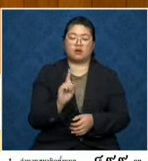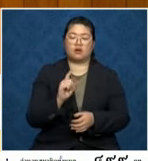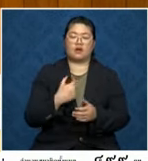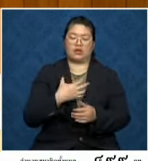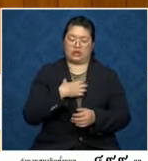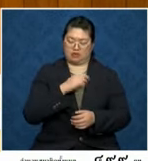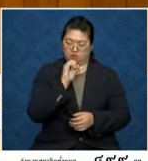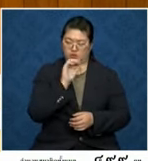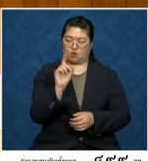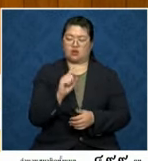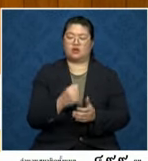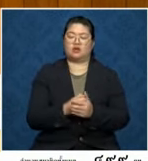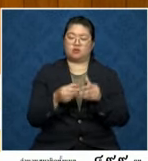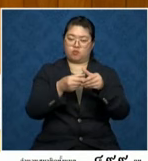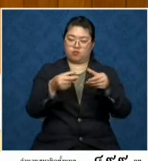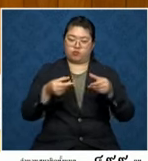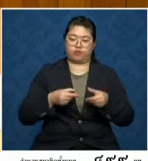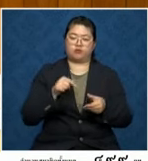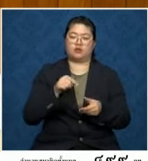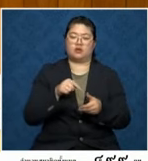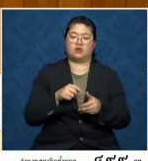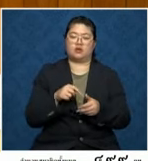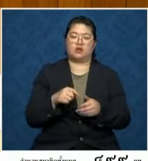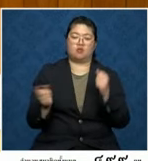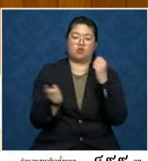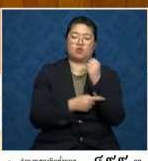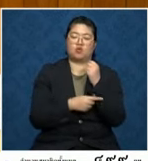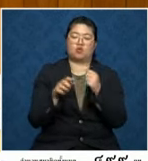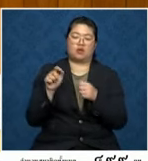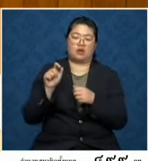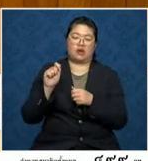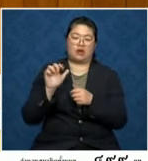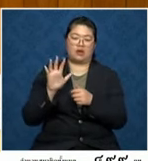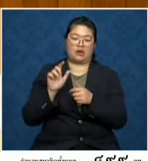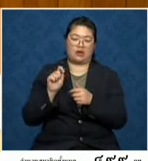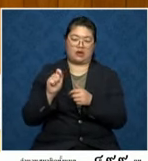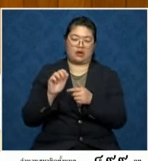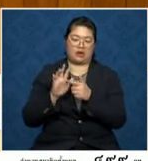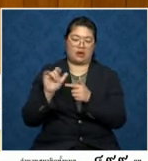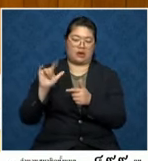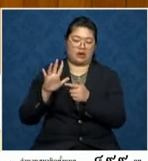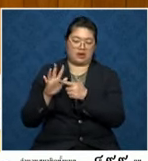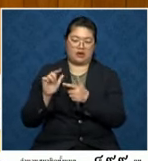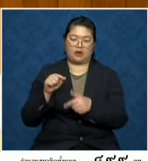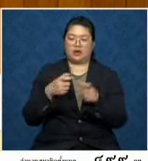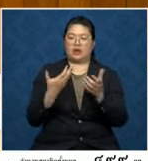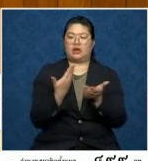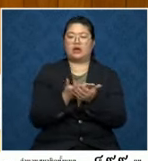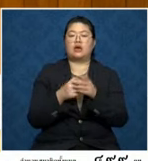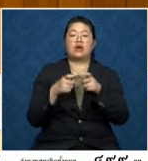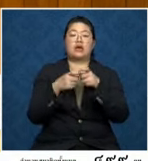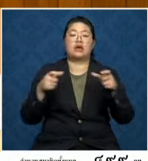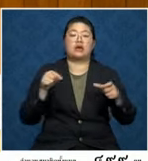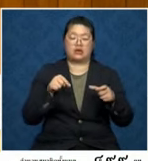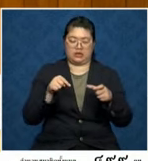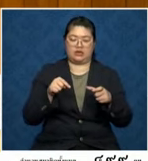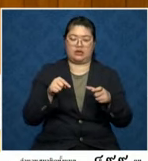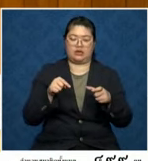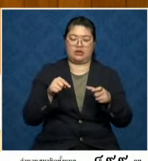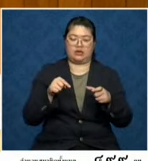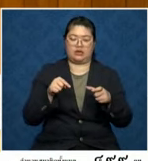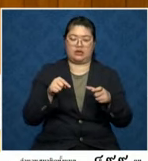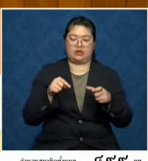ร่างพระราชบัญญัติยกเลิกโทษอาญาของเช็คพระราชบัญญัติใช้เช็คครั้งนี้เราได้ชี้แจงกับธนาค